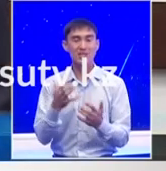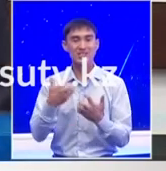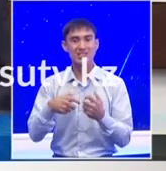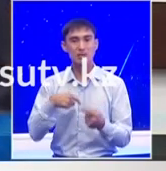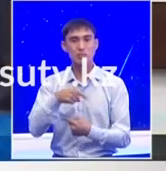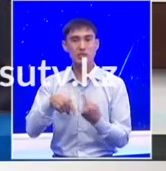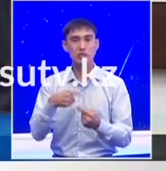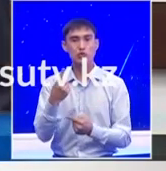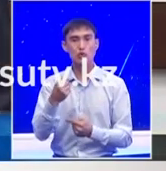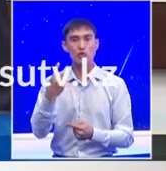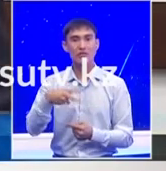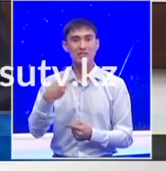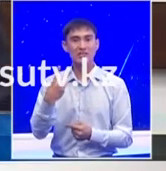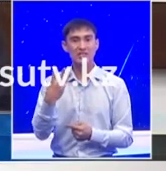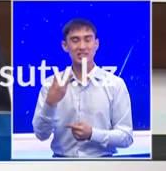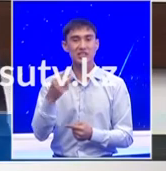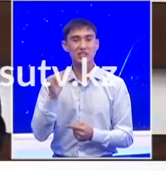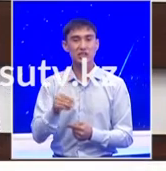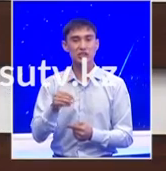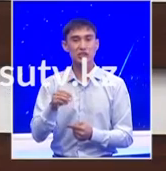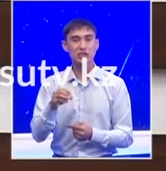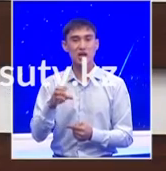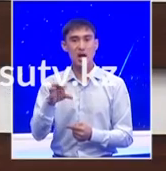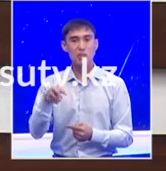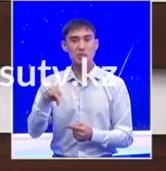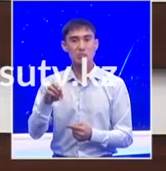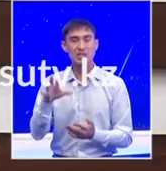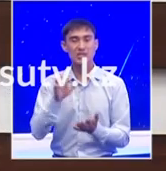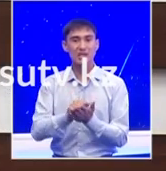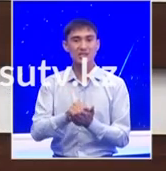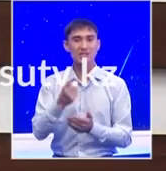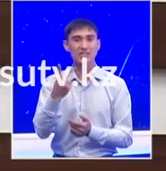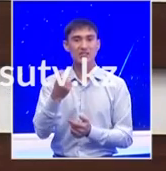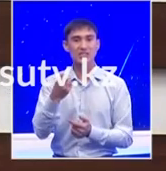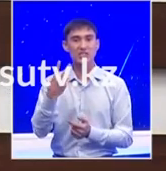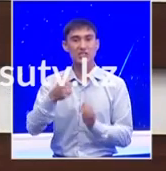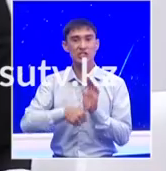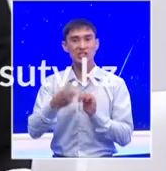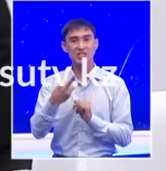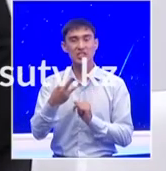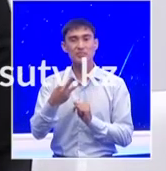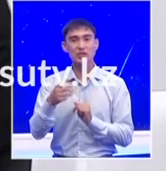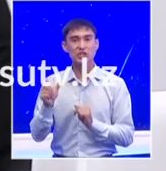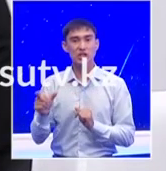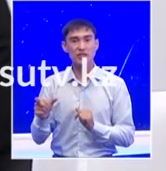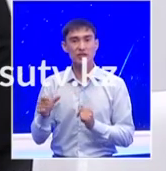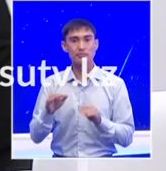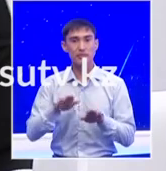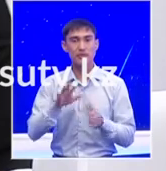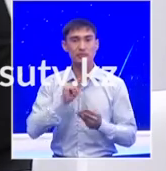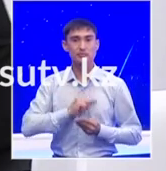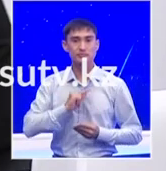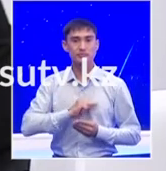123 тысяч субъектов МСБ, где занято 262 тысячи человек. За 8 месяцев в бюджет